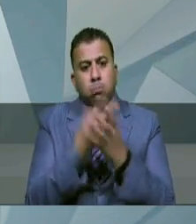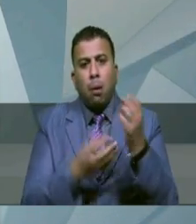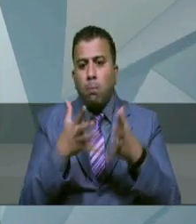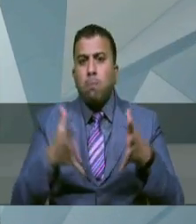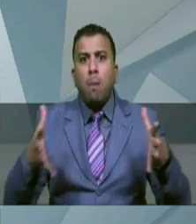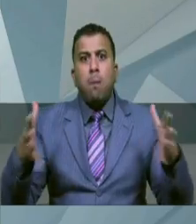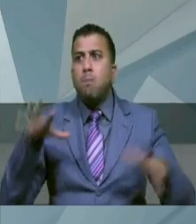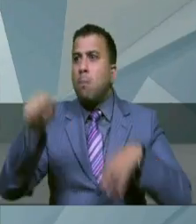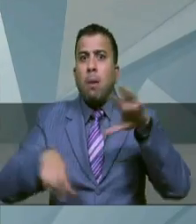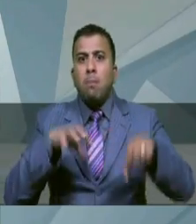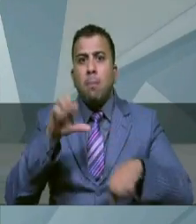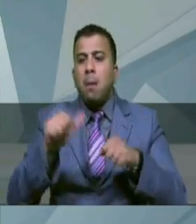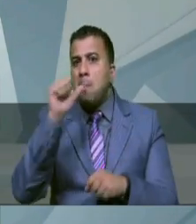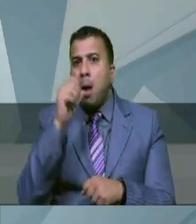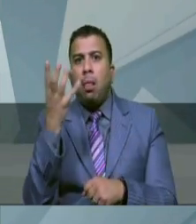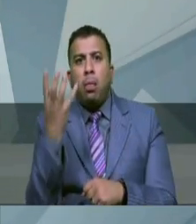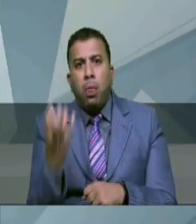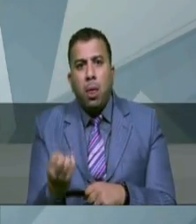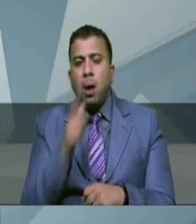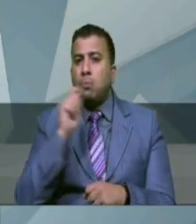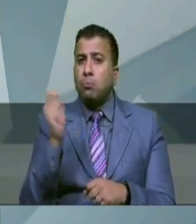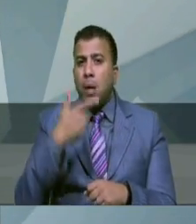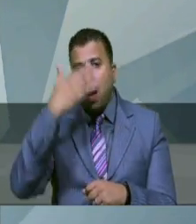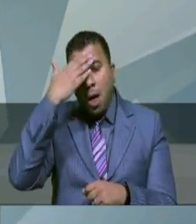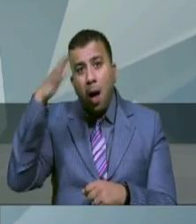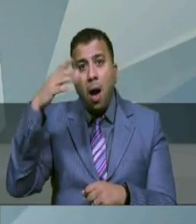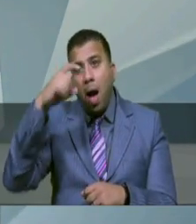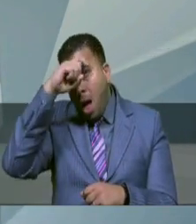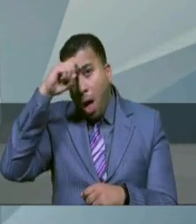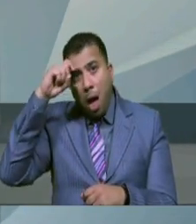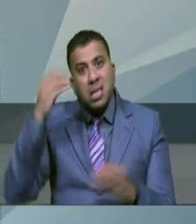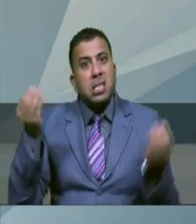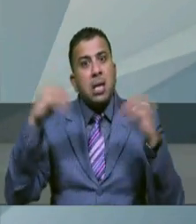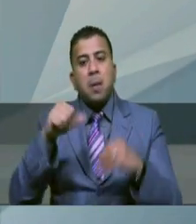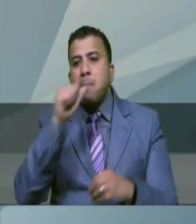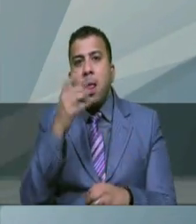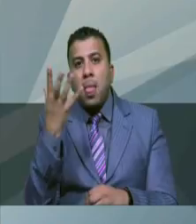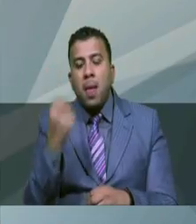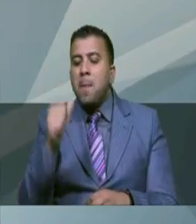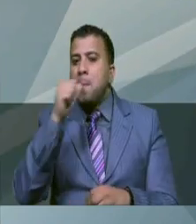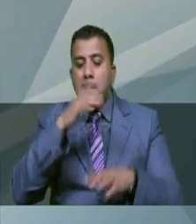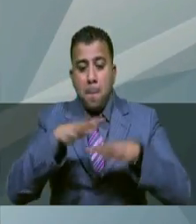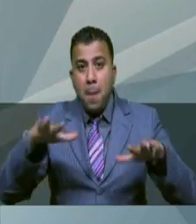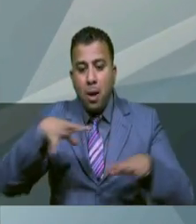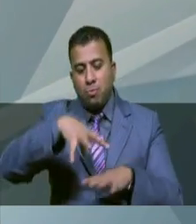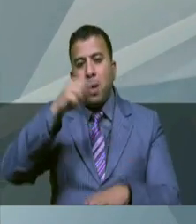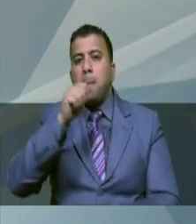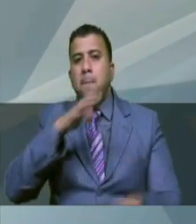والتوسع الحضري وتغير المناخ وارتفاع متوسط درجات الحرارة والاعتماد على تحلية البحر.